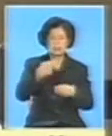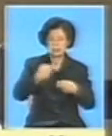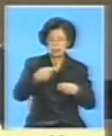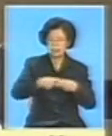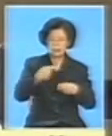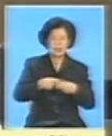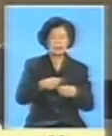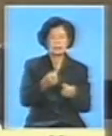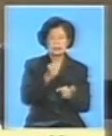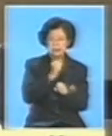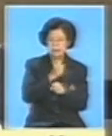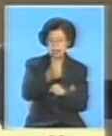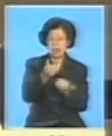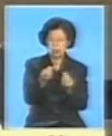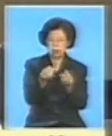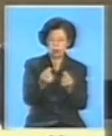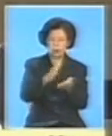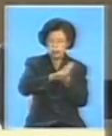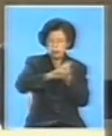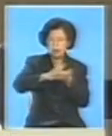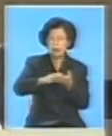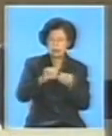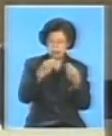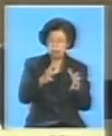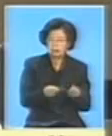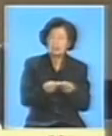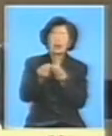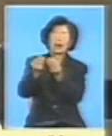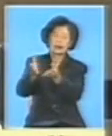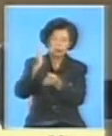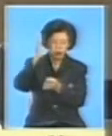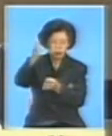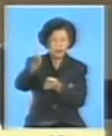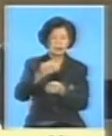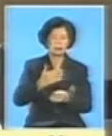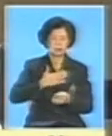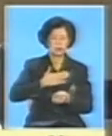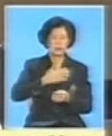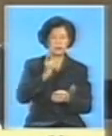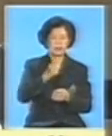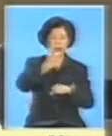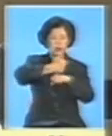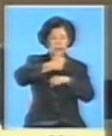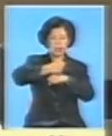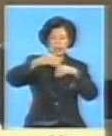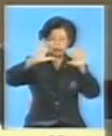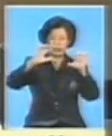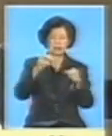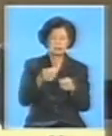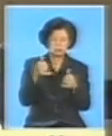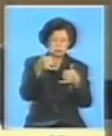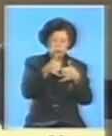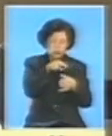ในเวลารวดเร็วและราบรื่นและก็ส่งต่ออย่างยั่งยืนในอนาคตนะครับกระผมในฐานะหัวหน้ารัฐบาลจะมีการกำกับดูแลอย่างใกล้